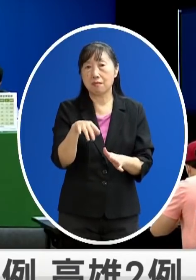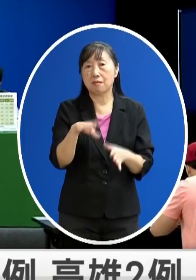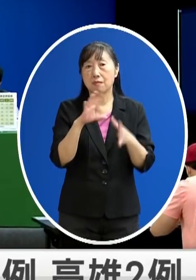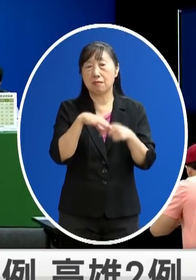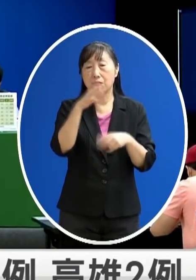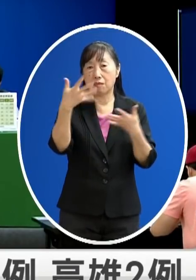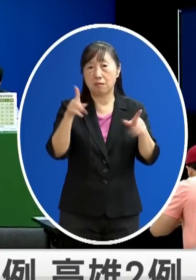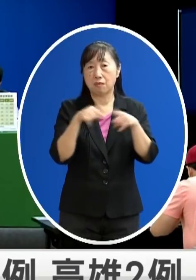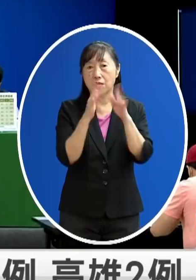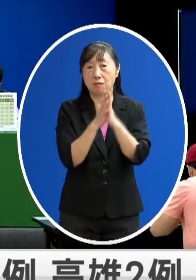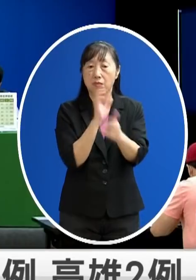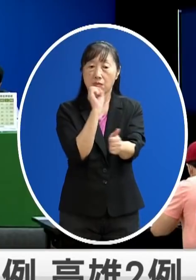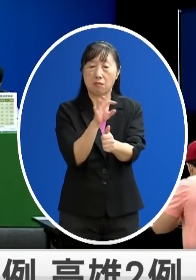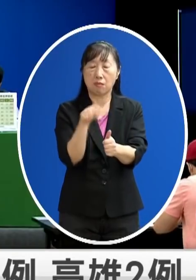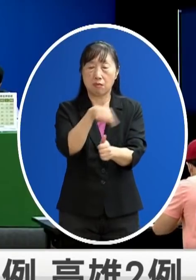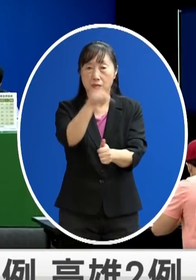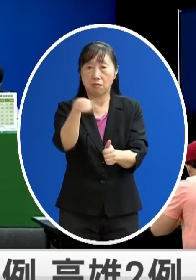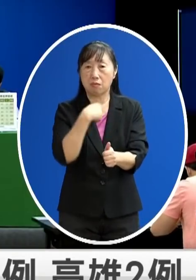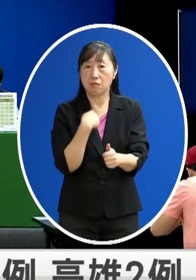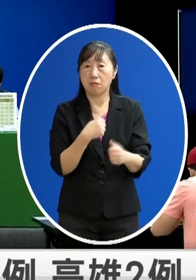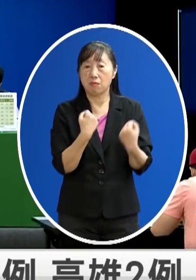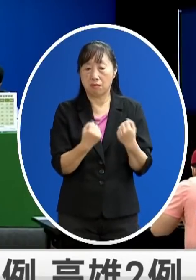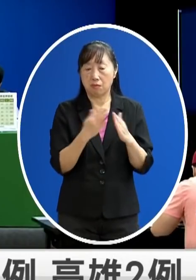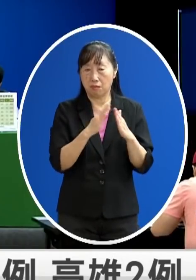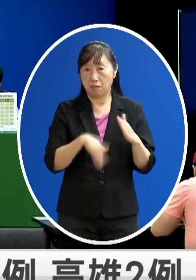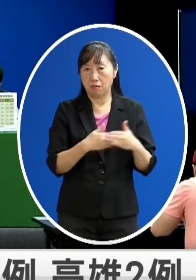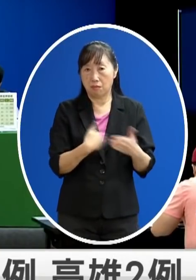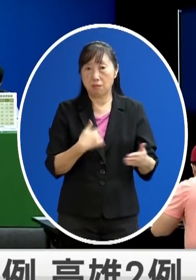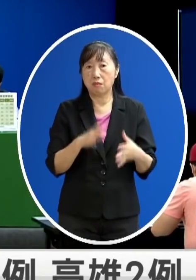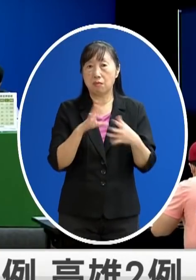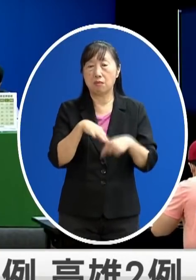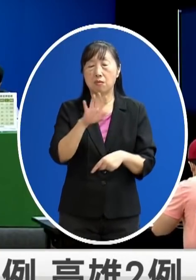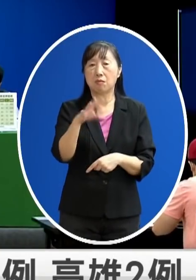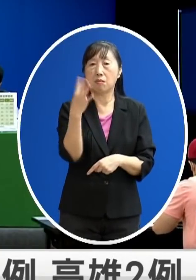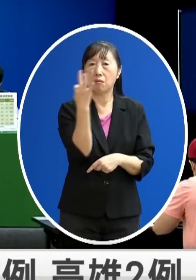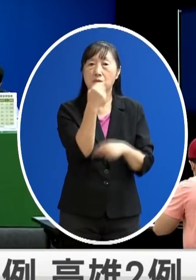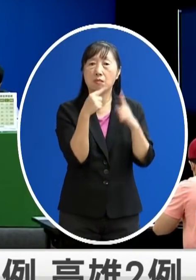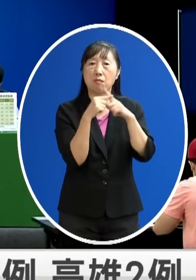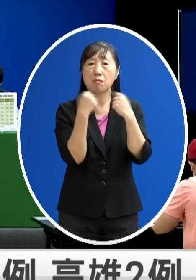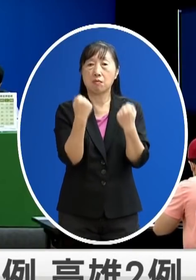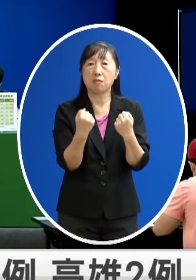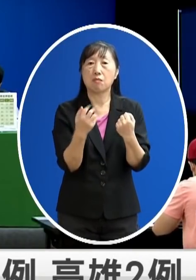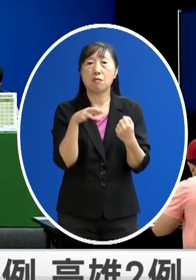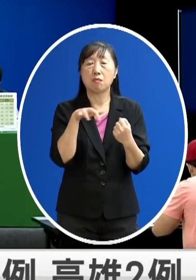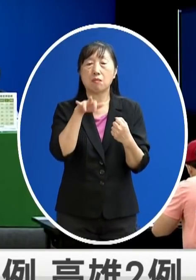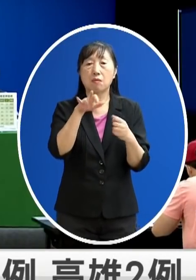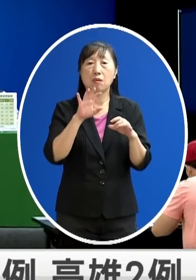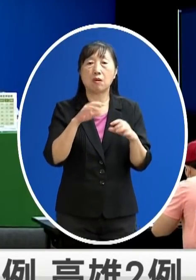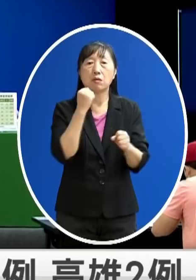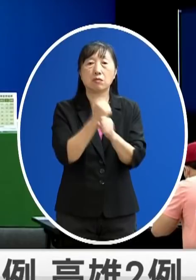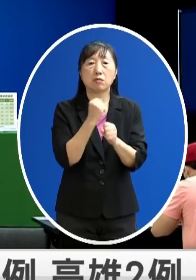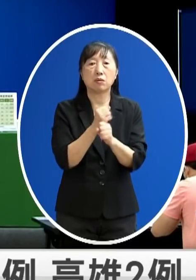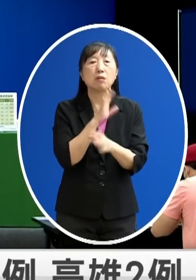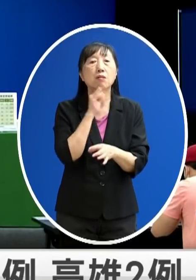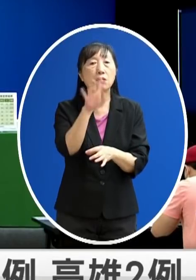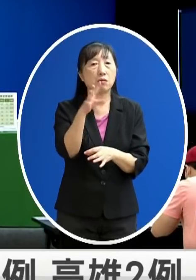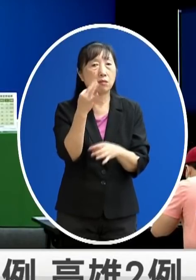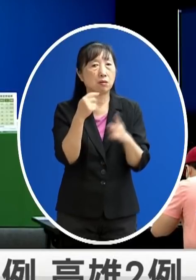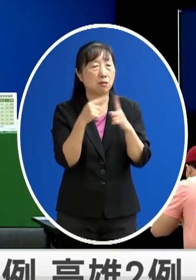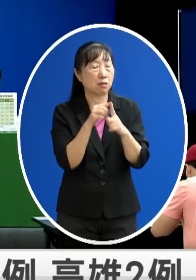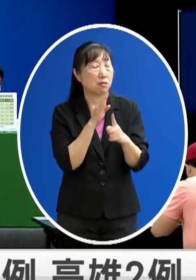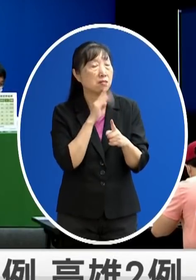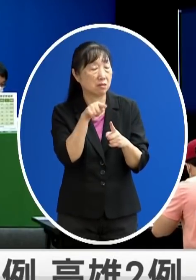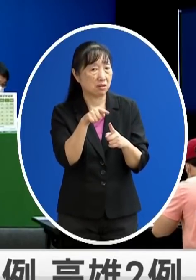人被要求居家隔离。想要确认说，目前桃机的地勤里面有多少人是被框列采检？那个范围有没有扩及到台北和桃